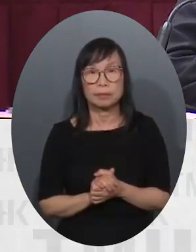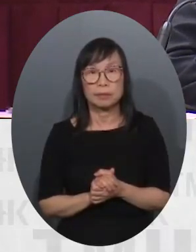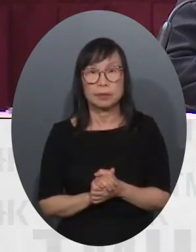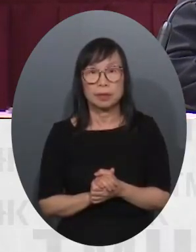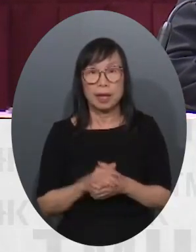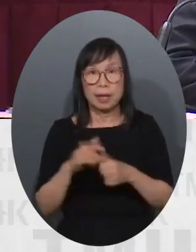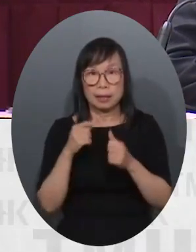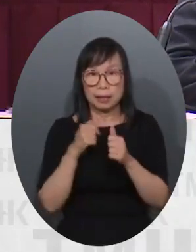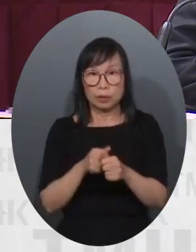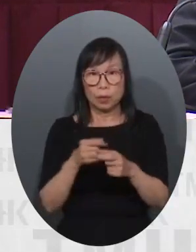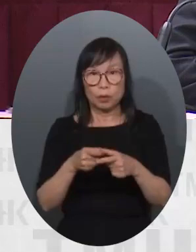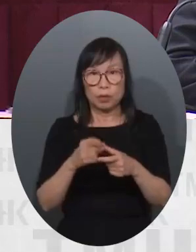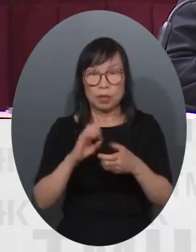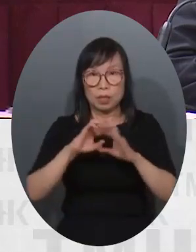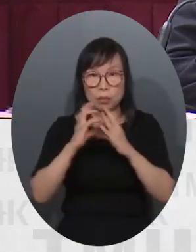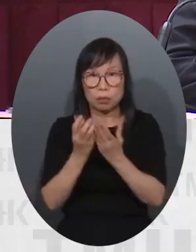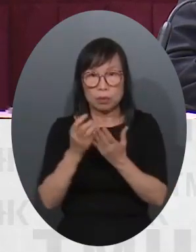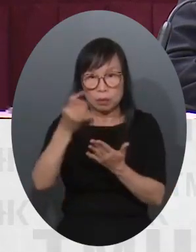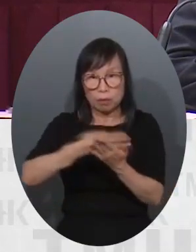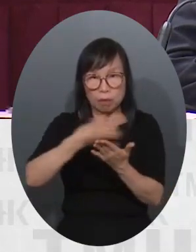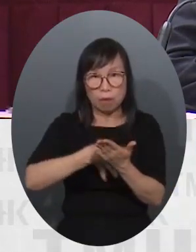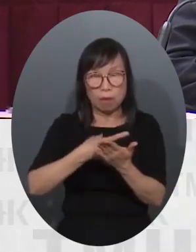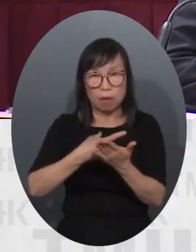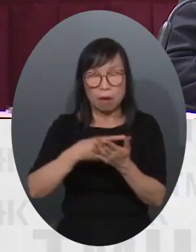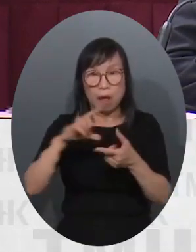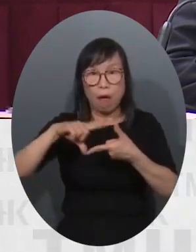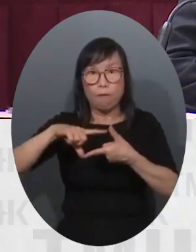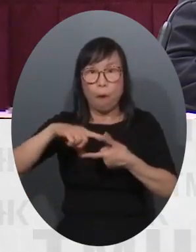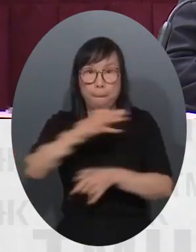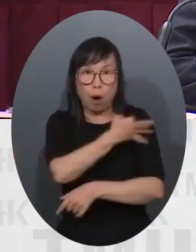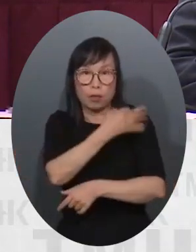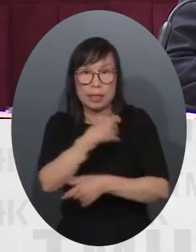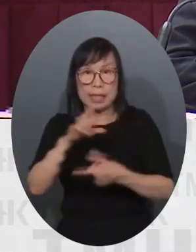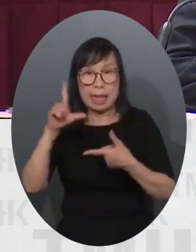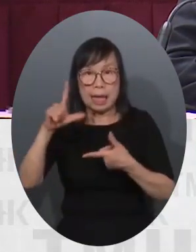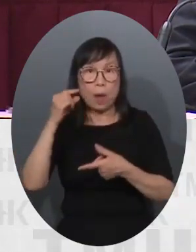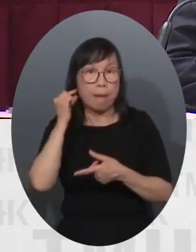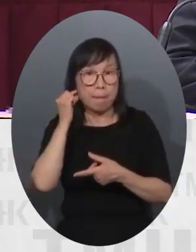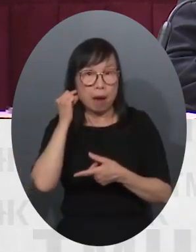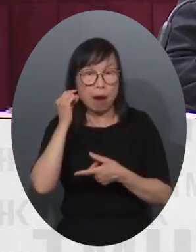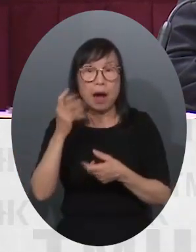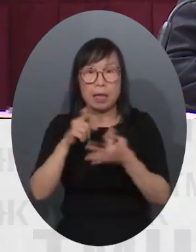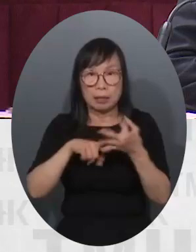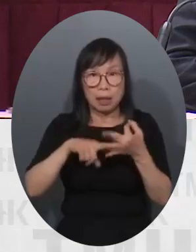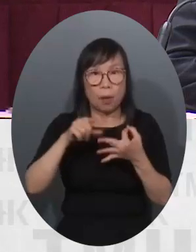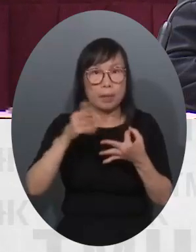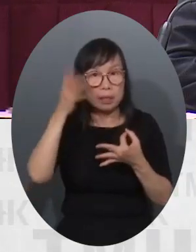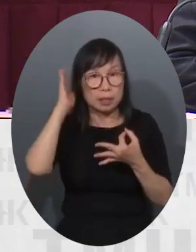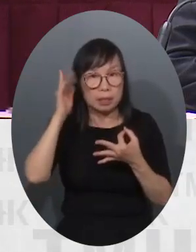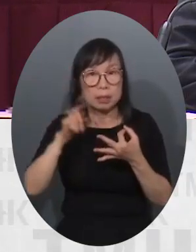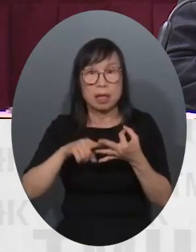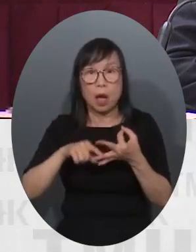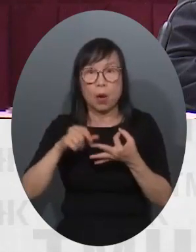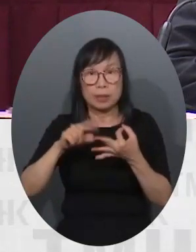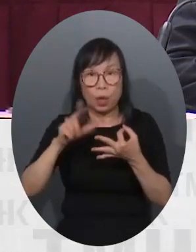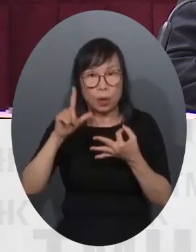根據公司組織章程細則，方正博士、李慧敏女士、鄧國斌先生及許正宇